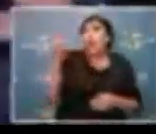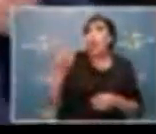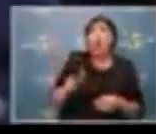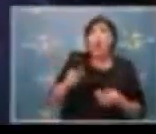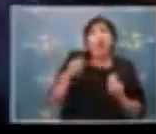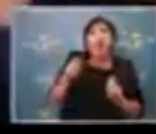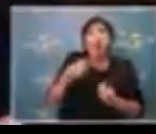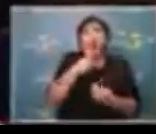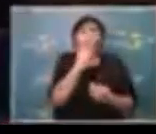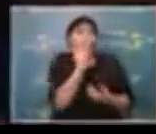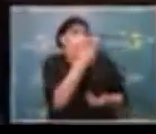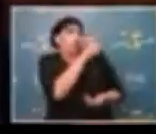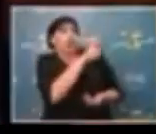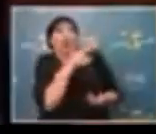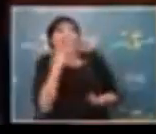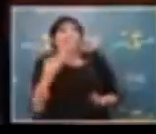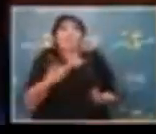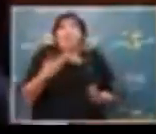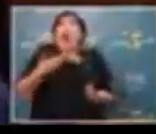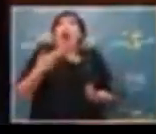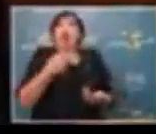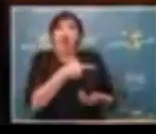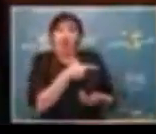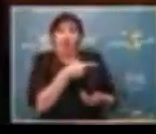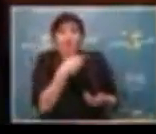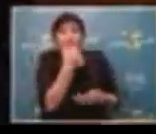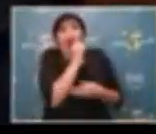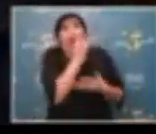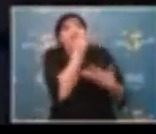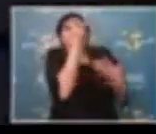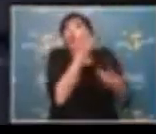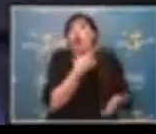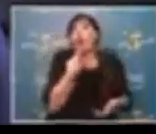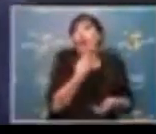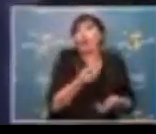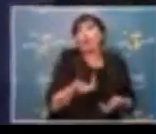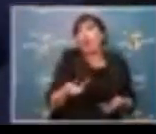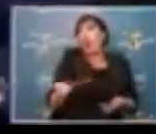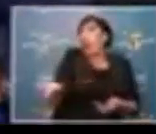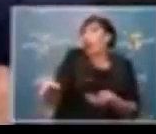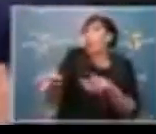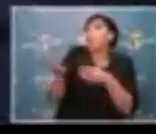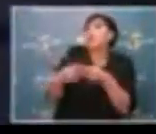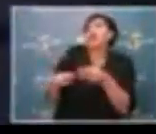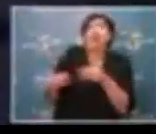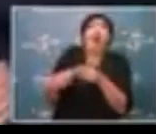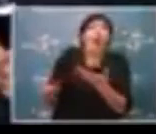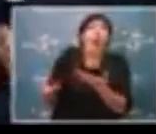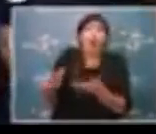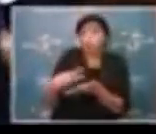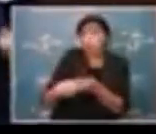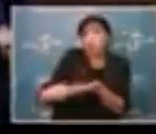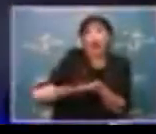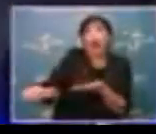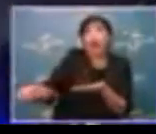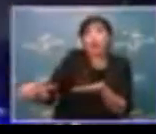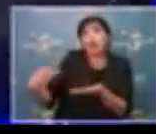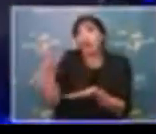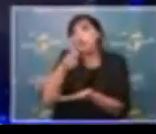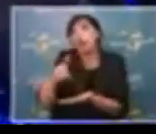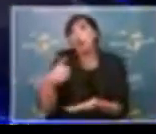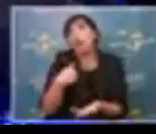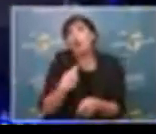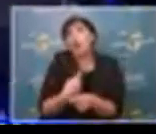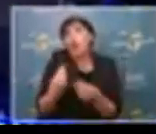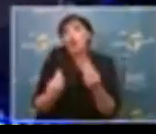il Marchese de la Mer, gli dice: mi fai per favore due righe, perché devo andare a